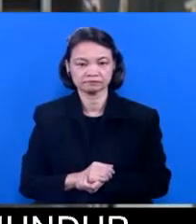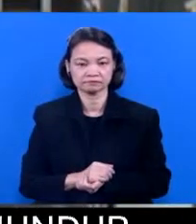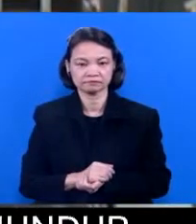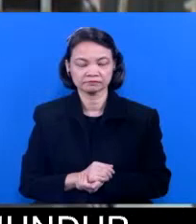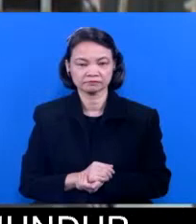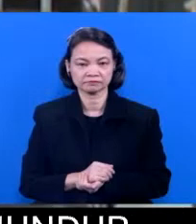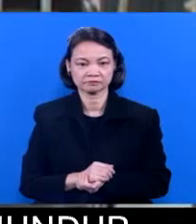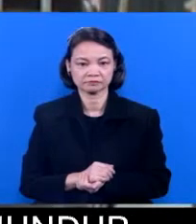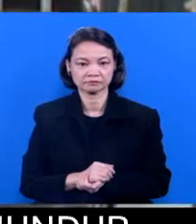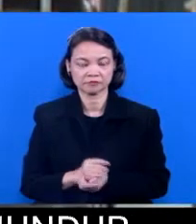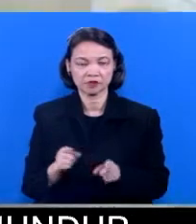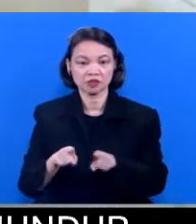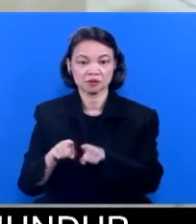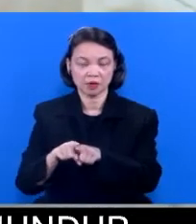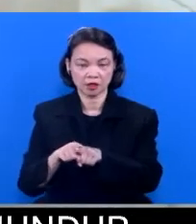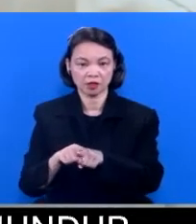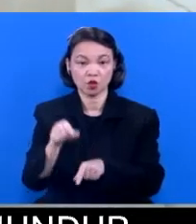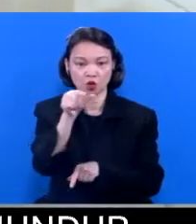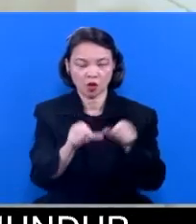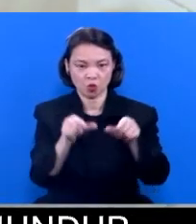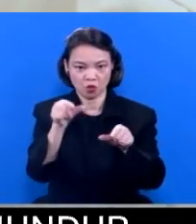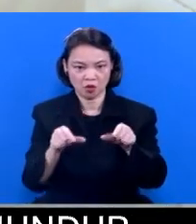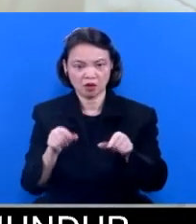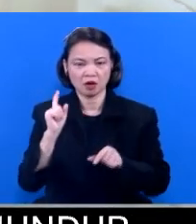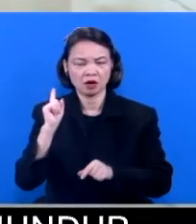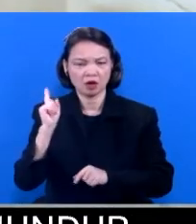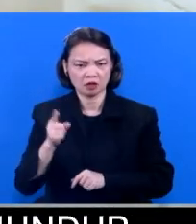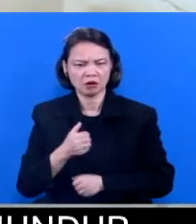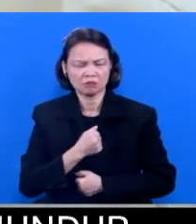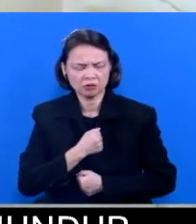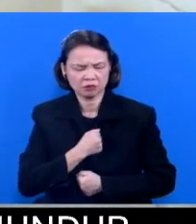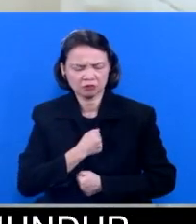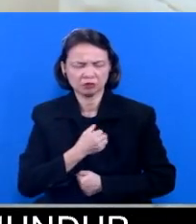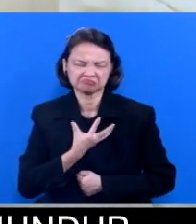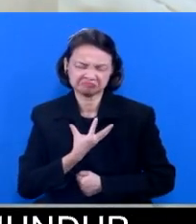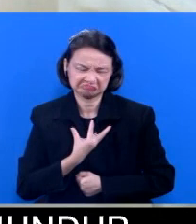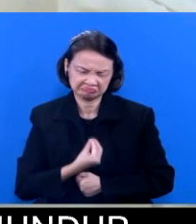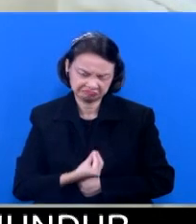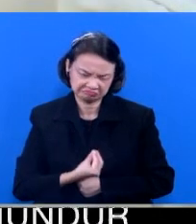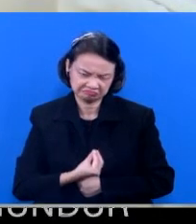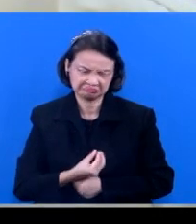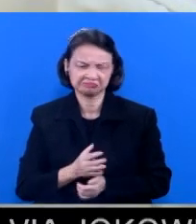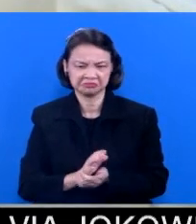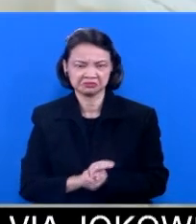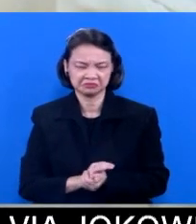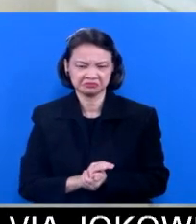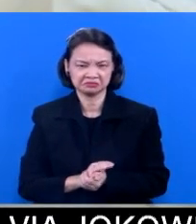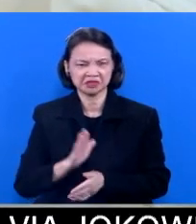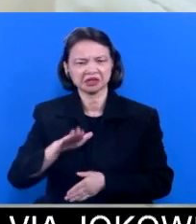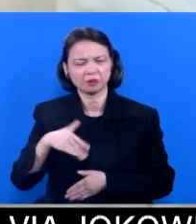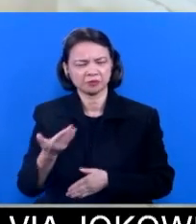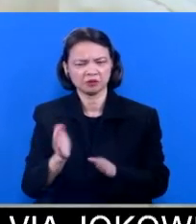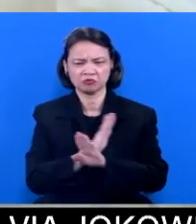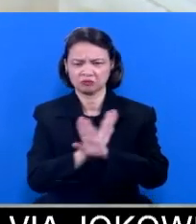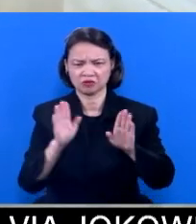Sebagai manusiawi tentu saja ada rasa penyesalan ya, rasa kecewa. Tapi kan ini tidak